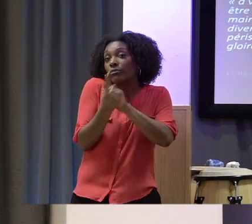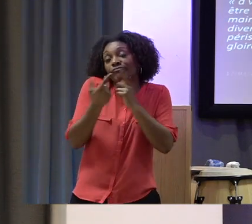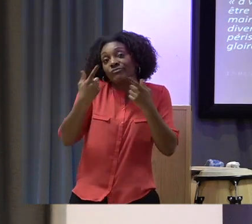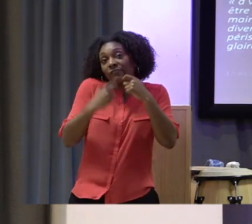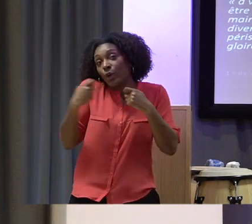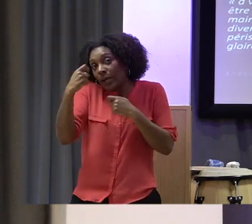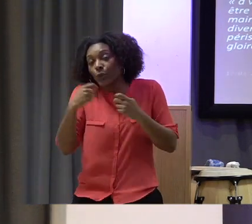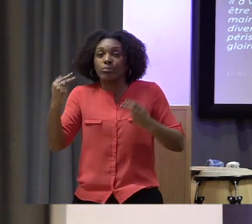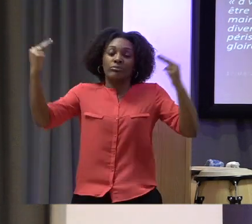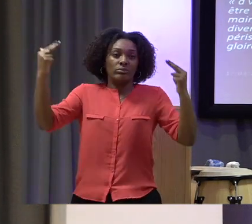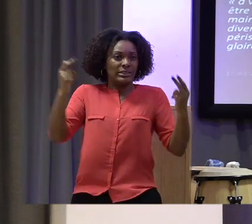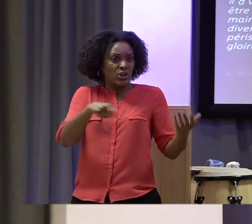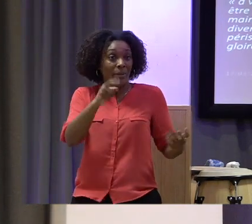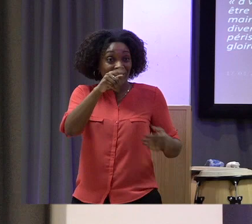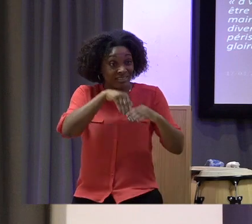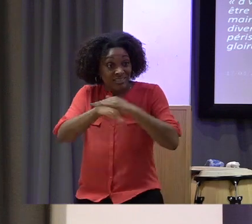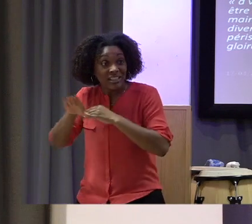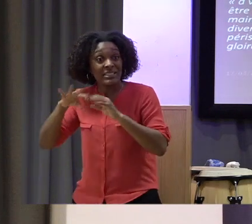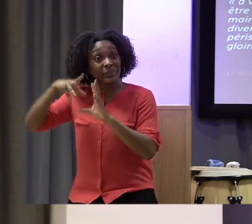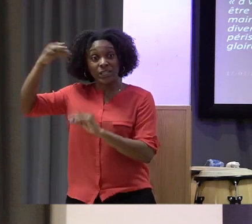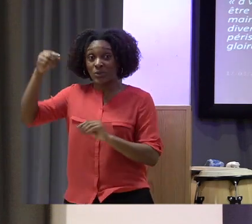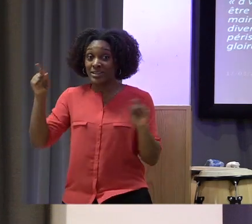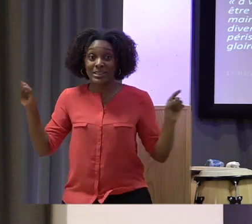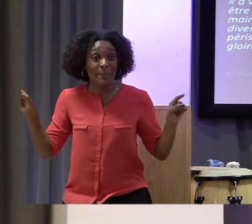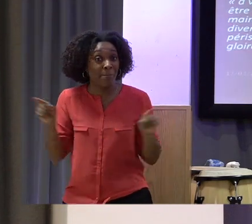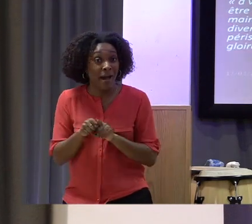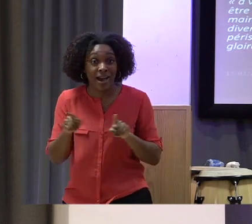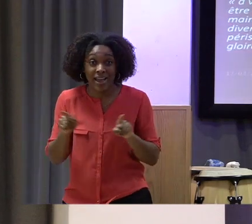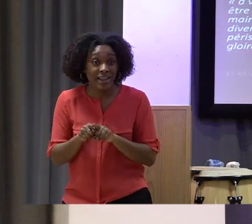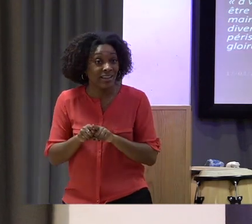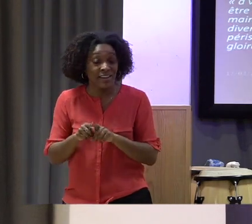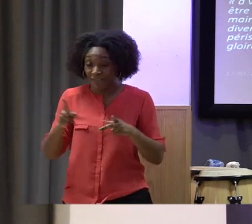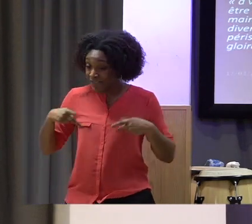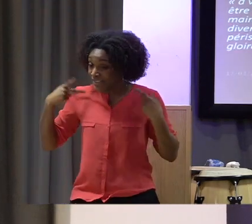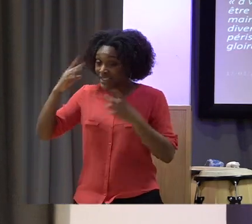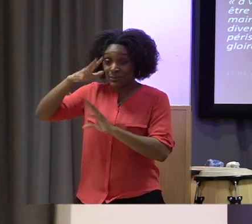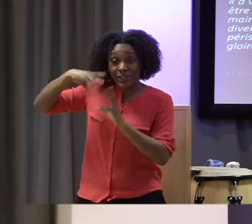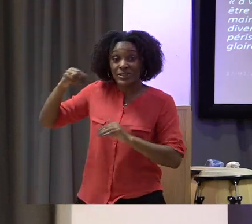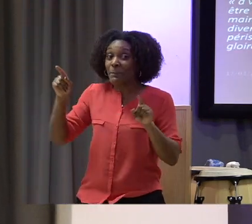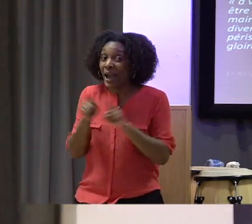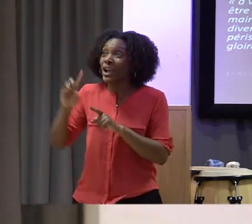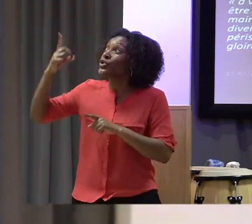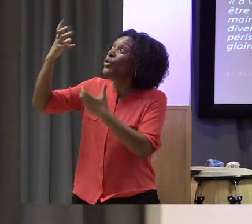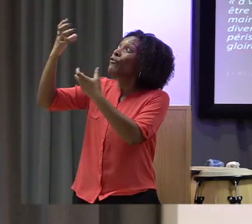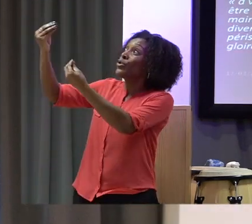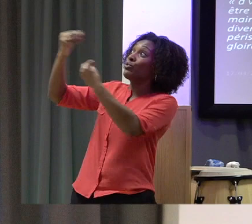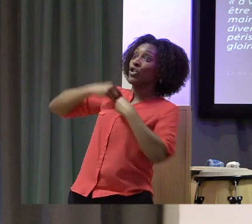Je crois que dans la vie spirituelle, il en est de même. Il y a des moments où Dieu nous fait